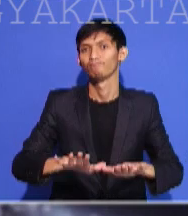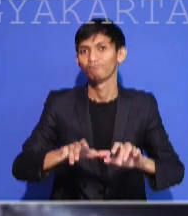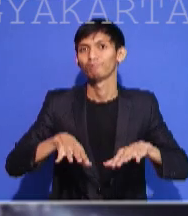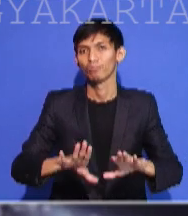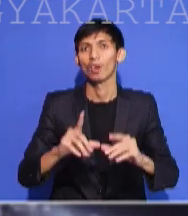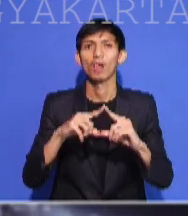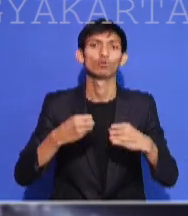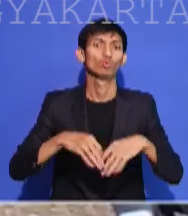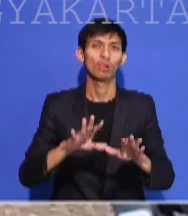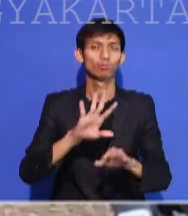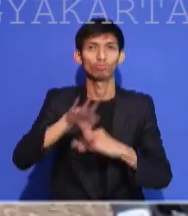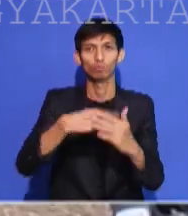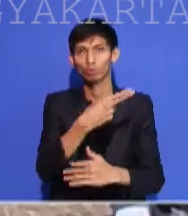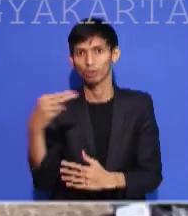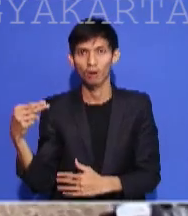di